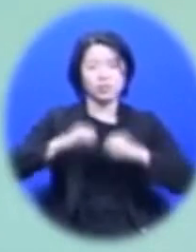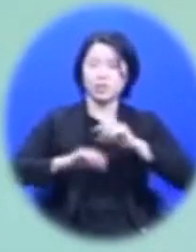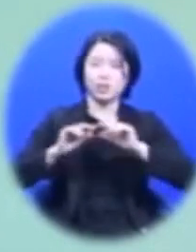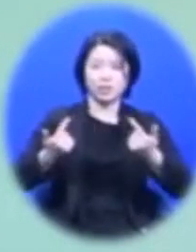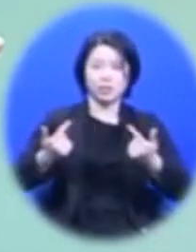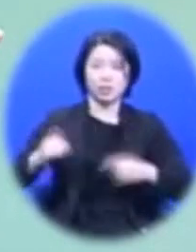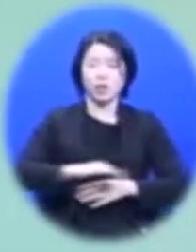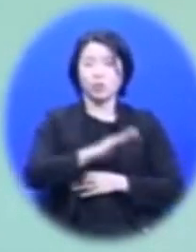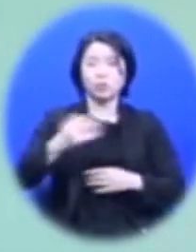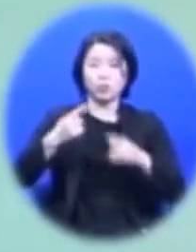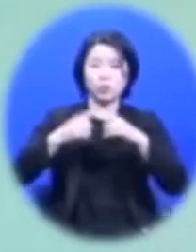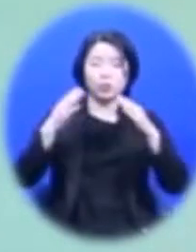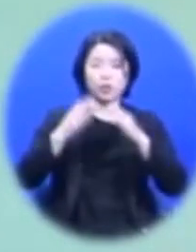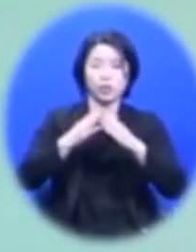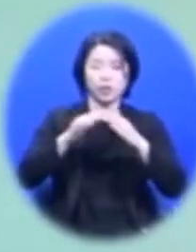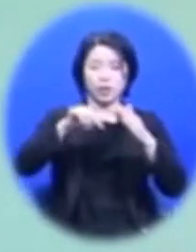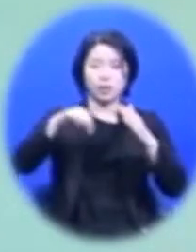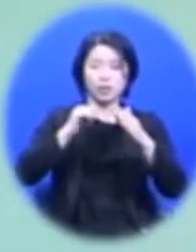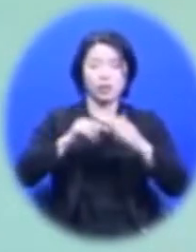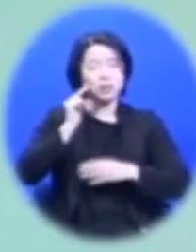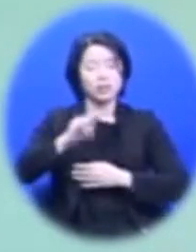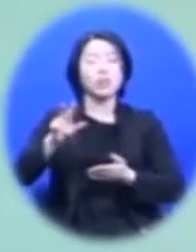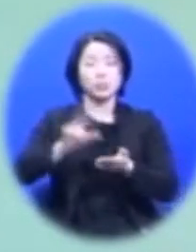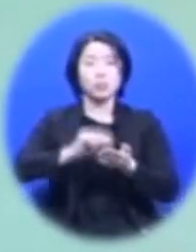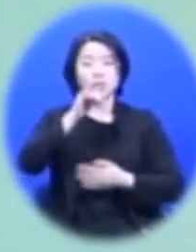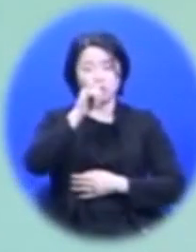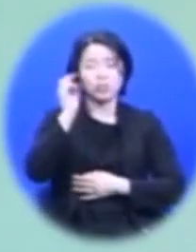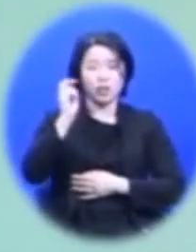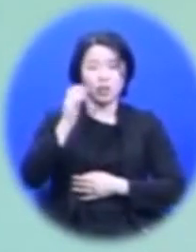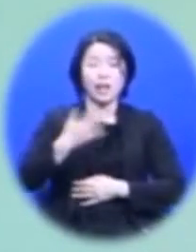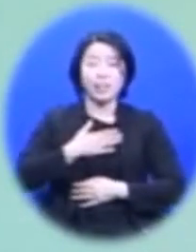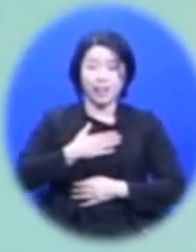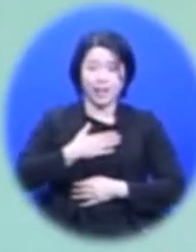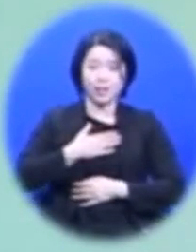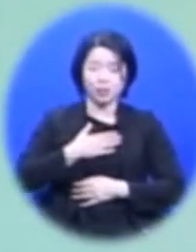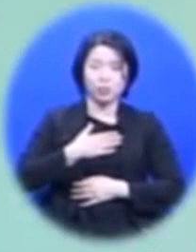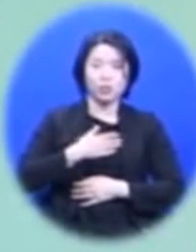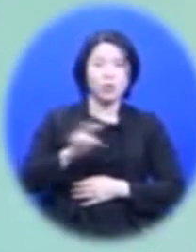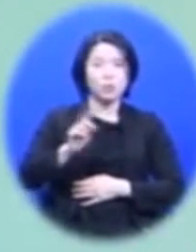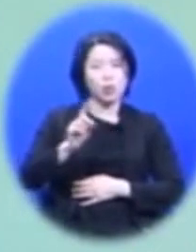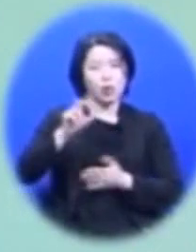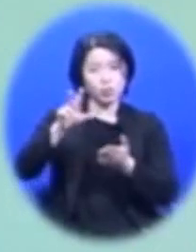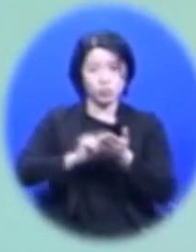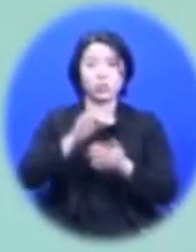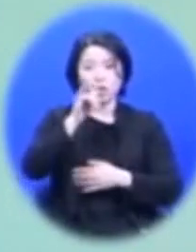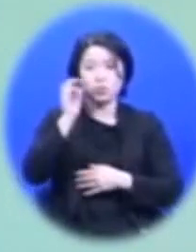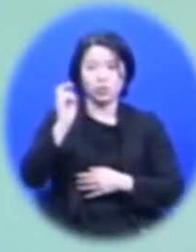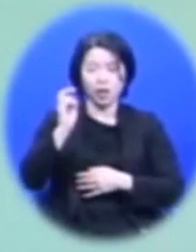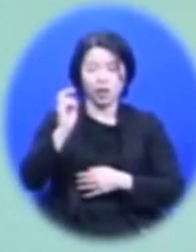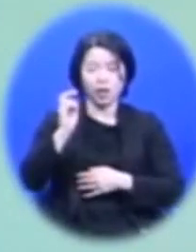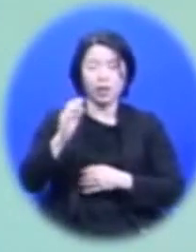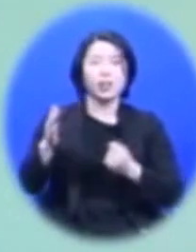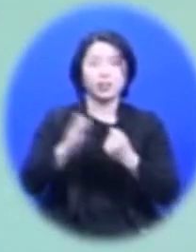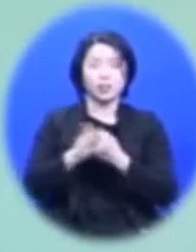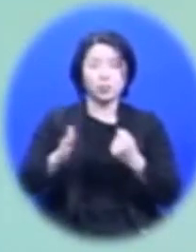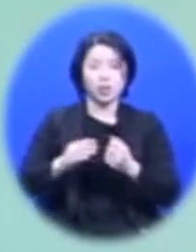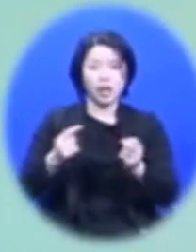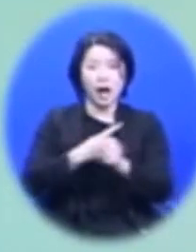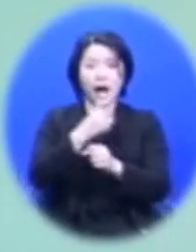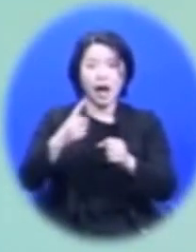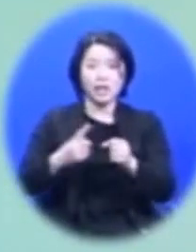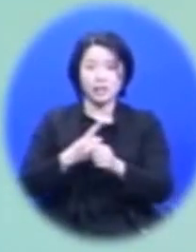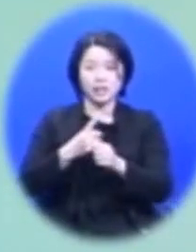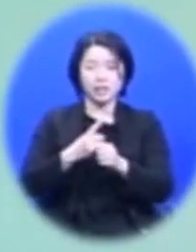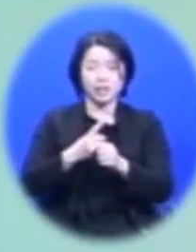교회가 지금 심각한 문제가 있는 거구나. 나에게도 뭐가 문제가 있는 거구나. 그래서 한